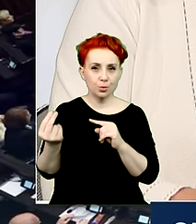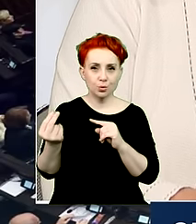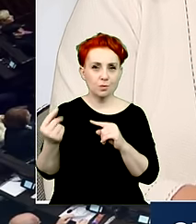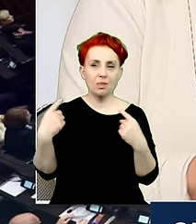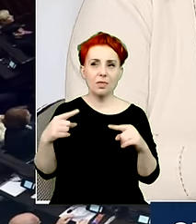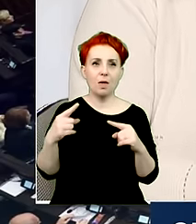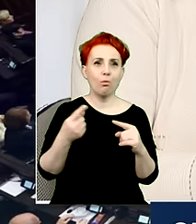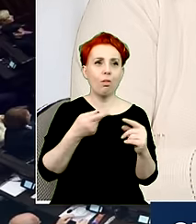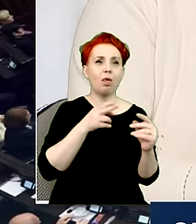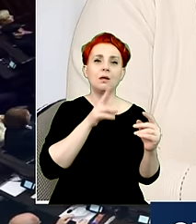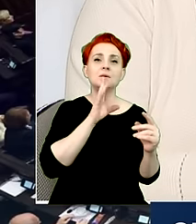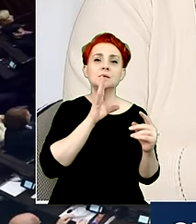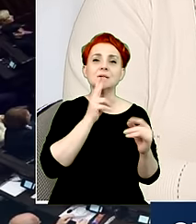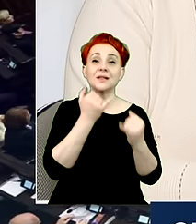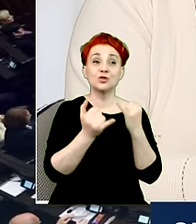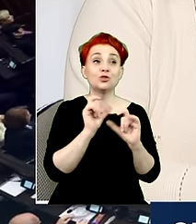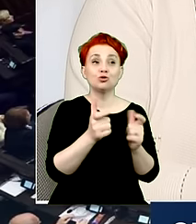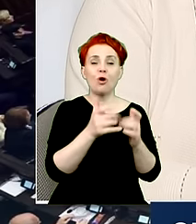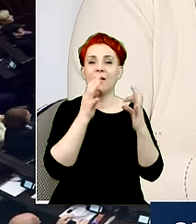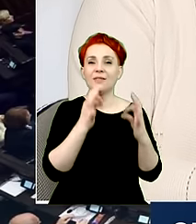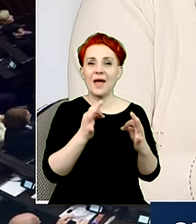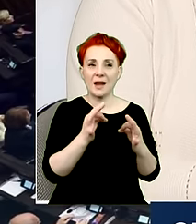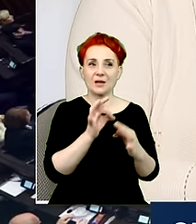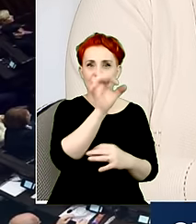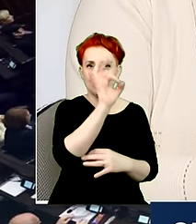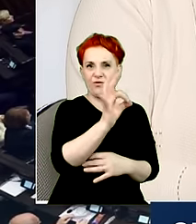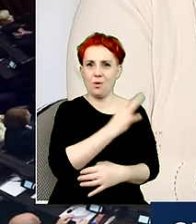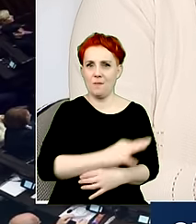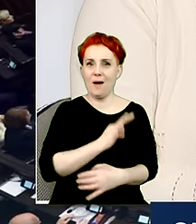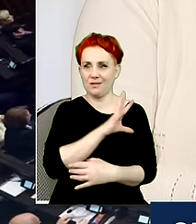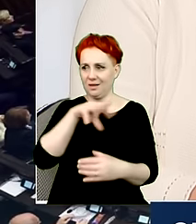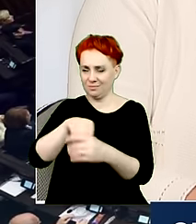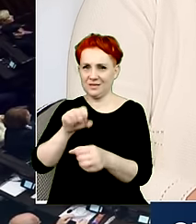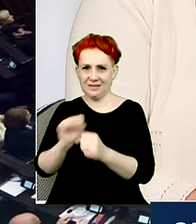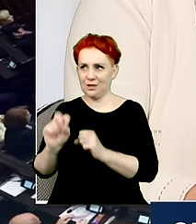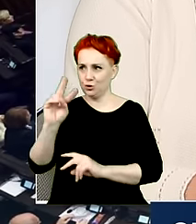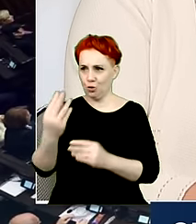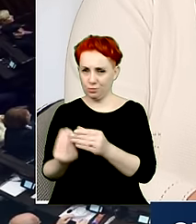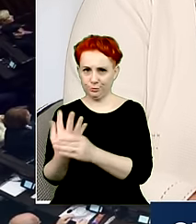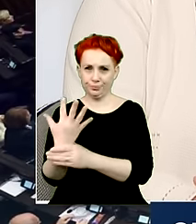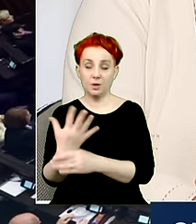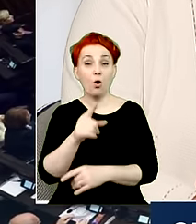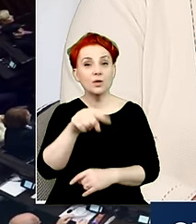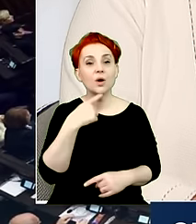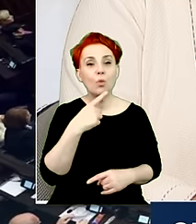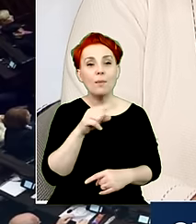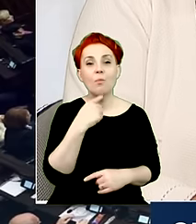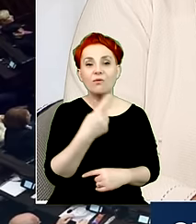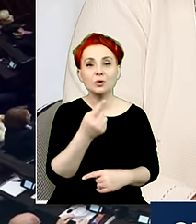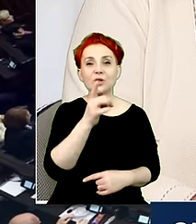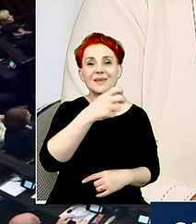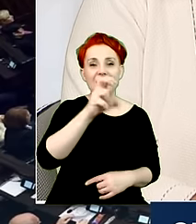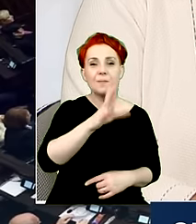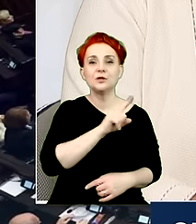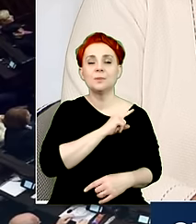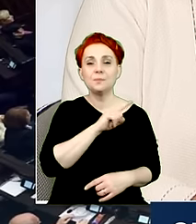identyfikować się z tym, co jego w tej chwili macierzysta formacja, bo to jest jego formacja, z której uzyskał... Kłamał, kiedy tak gwarantował, że Giertych będzie przestrzegał